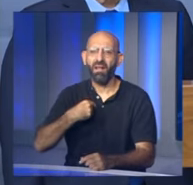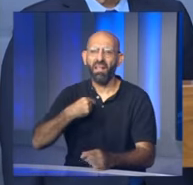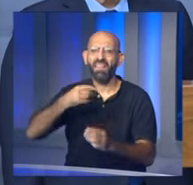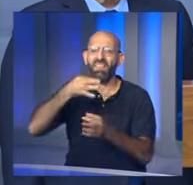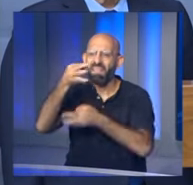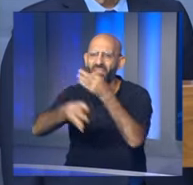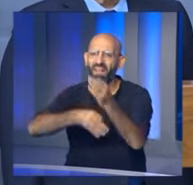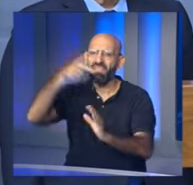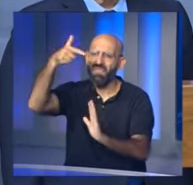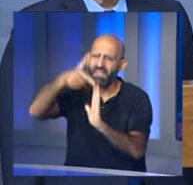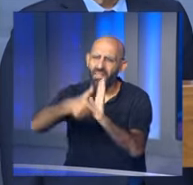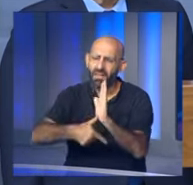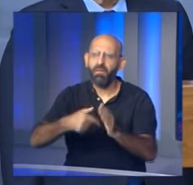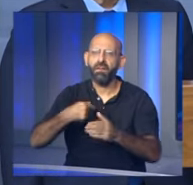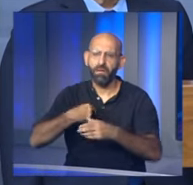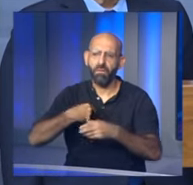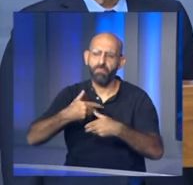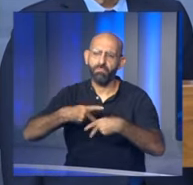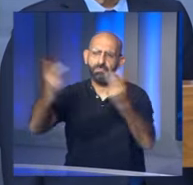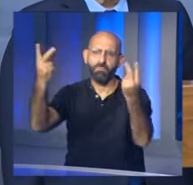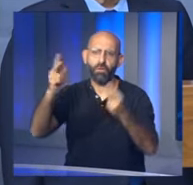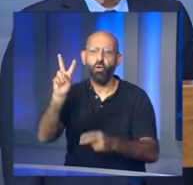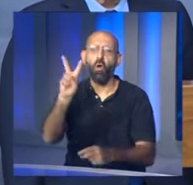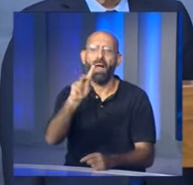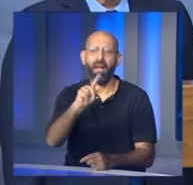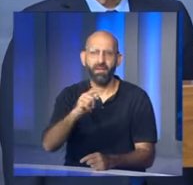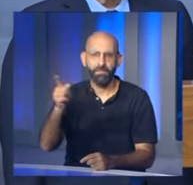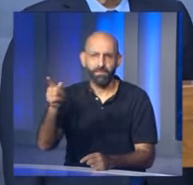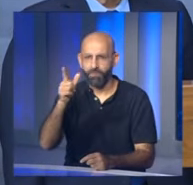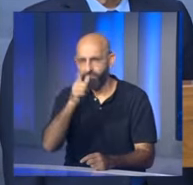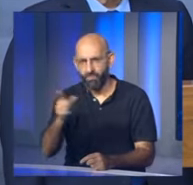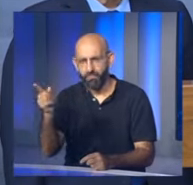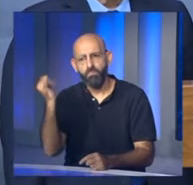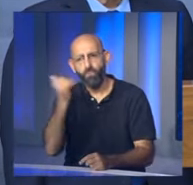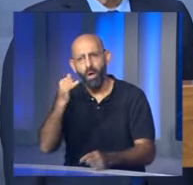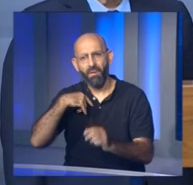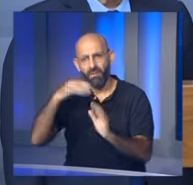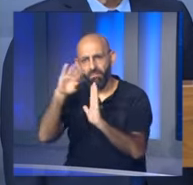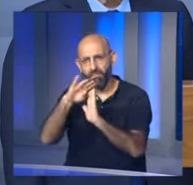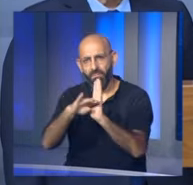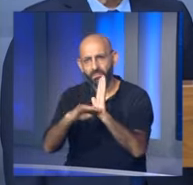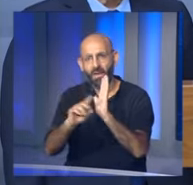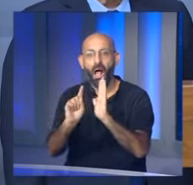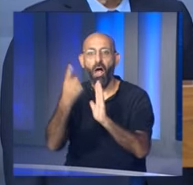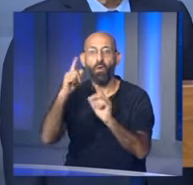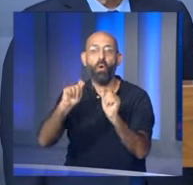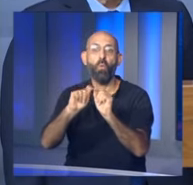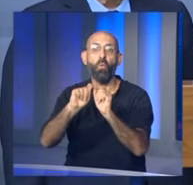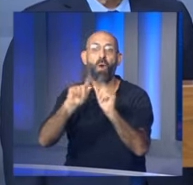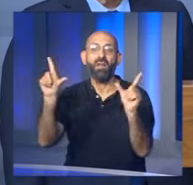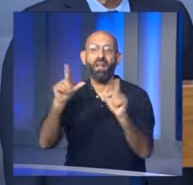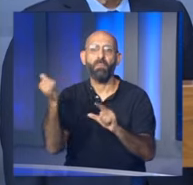الجامعه بانه سيطلق في هاليومين القادمين